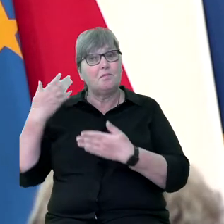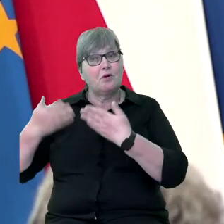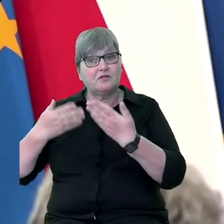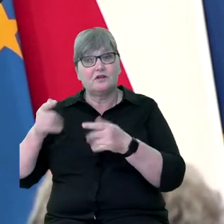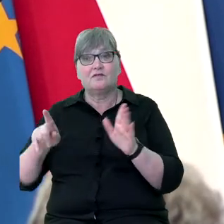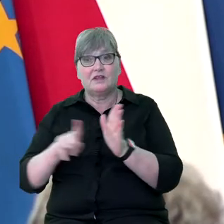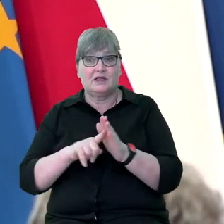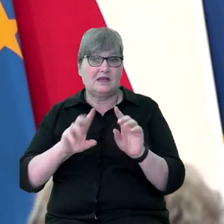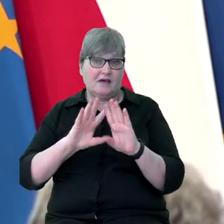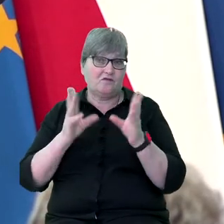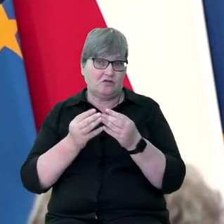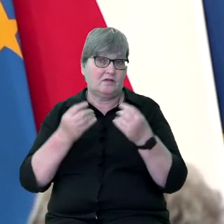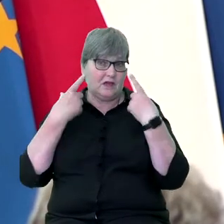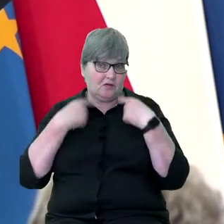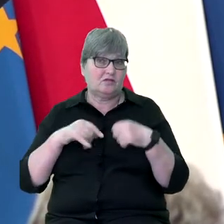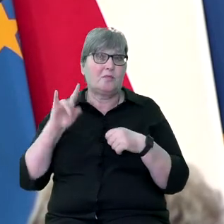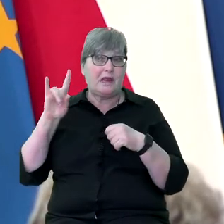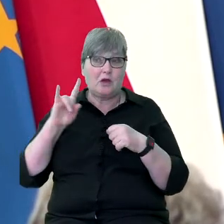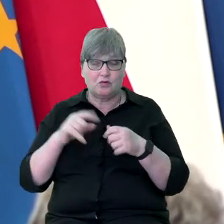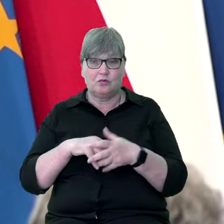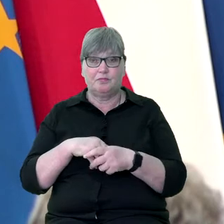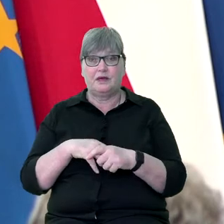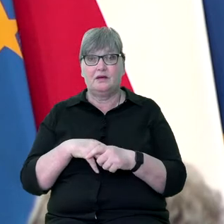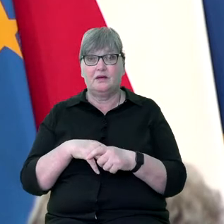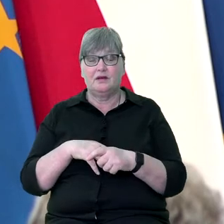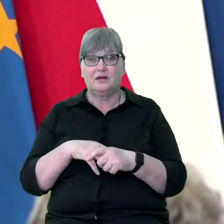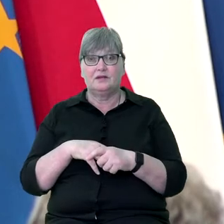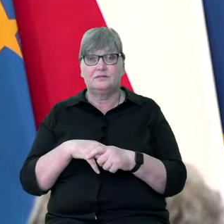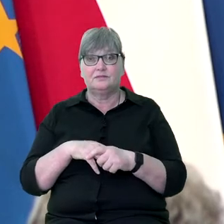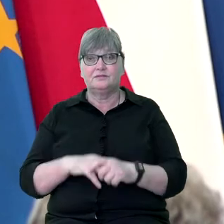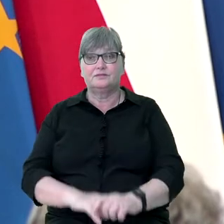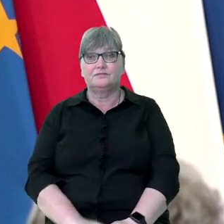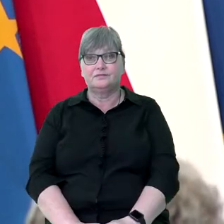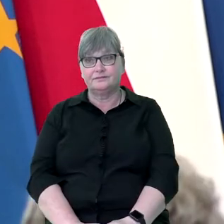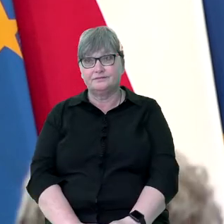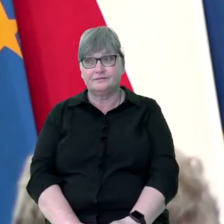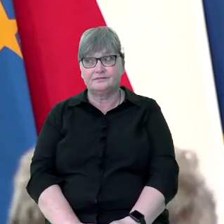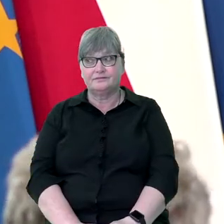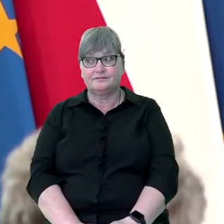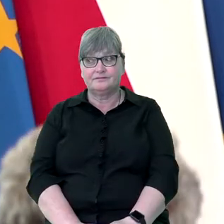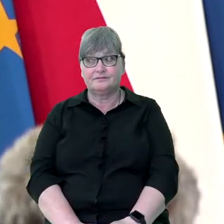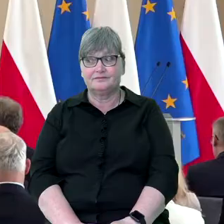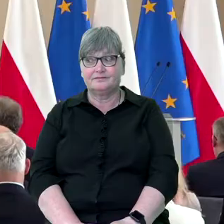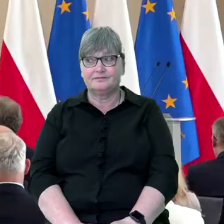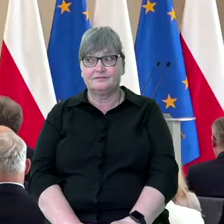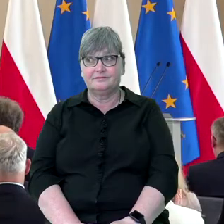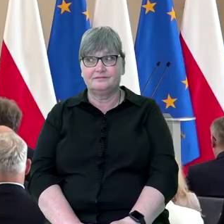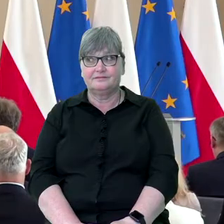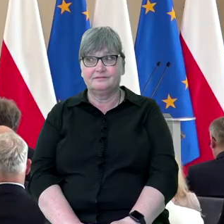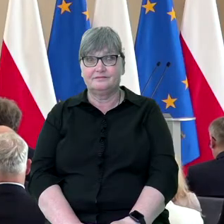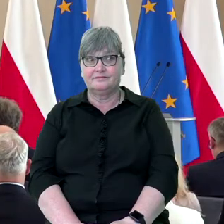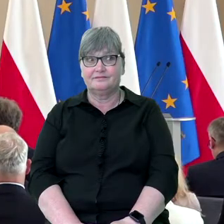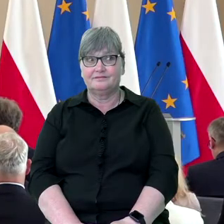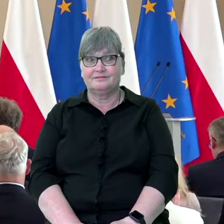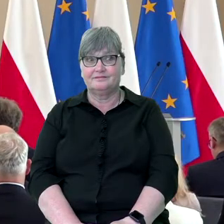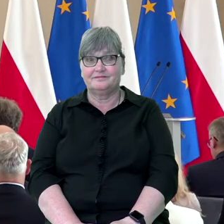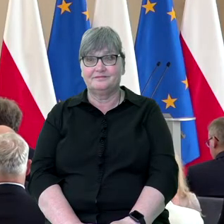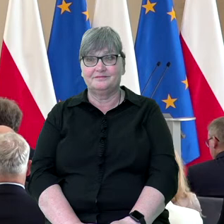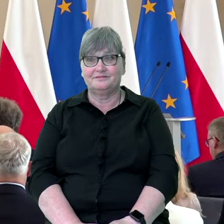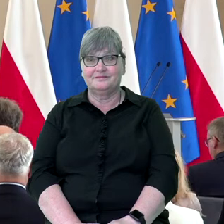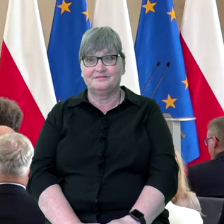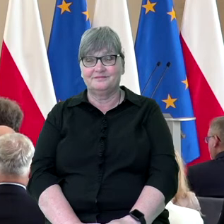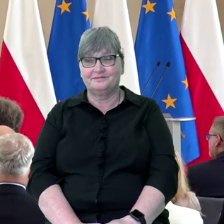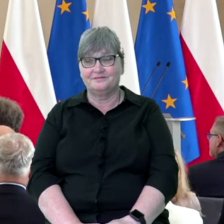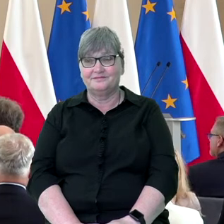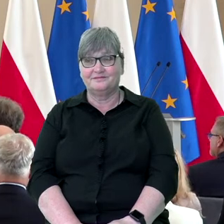którzy z nami byli na YouTubie. Mam nadzieję, że brawa tutaj będą jak najbardziej wskazane. Pani Małgorzata Skuza i pani Grażyna